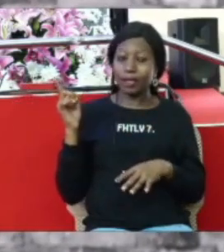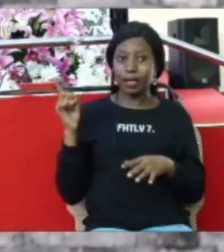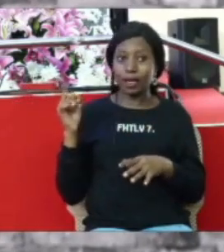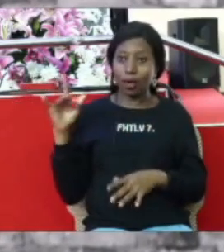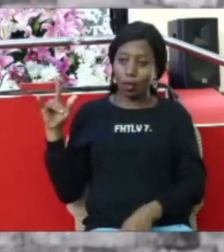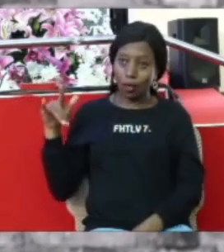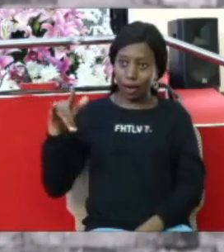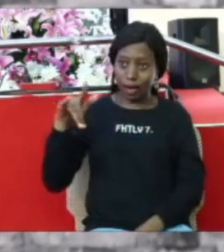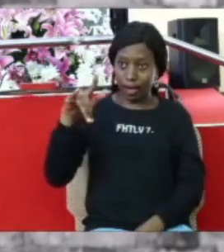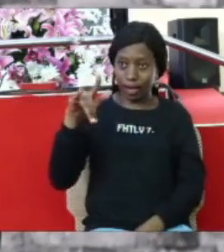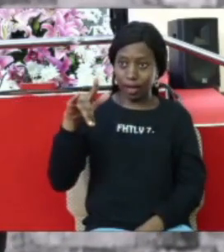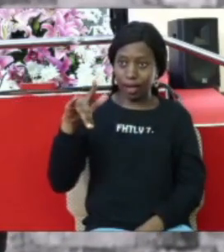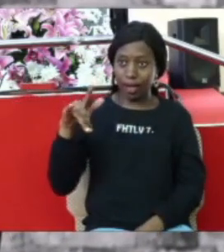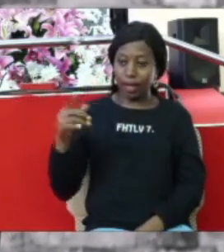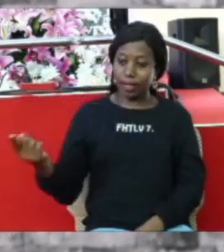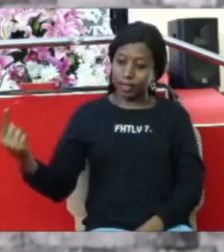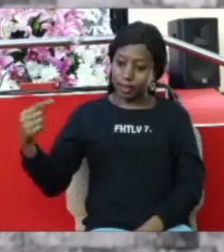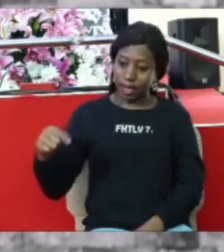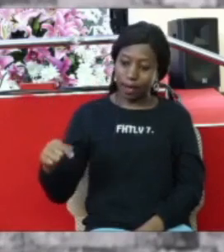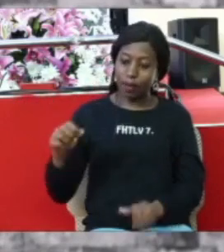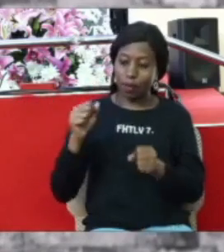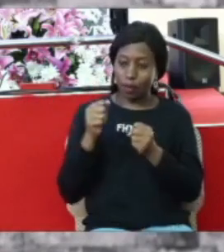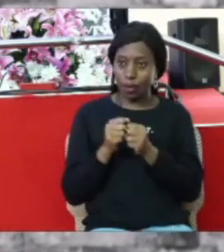Analeta watu ambao wanaweza nibeba na hiyo ndege.